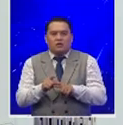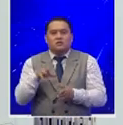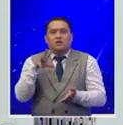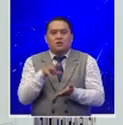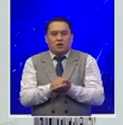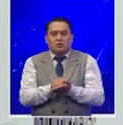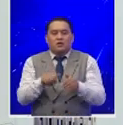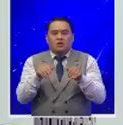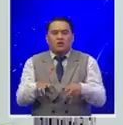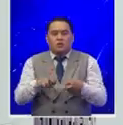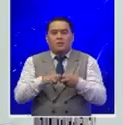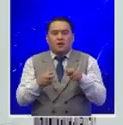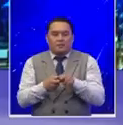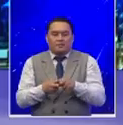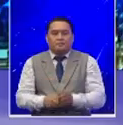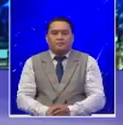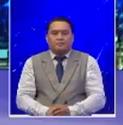занимаются решением этих проблем.